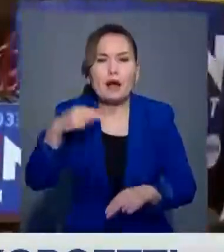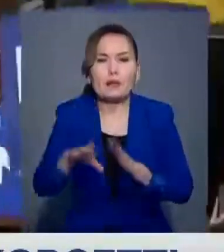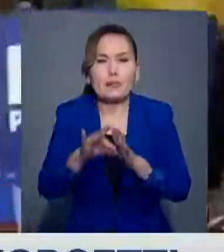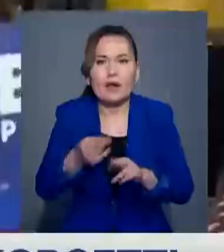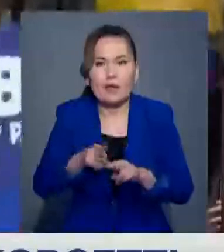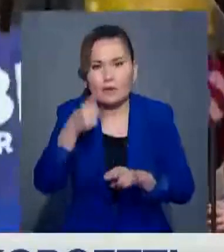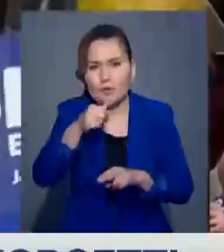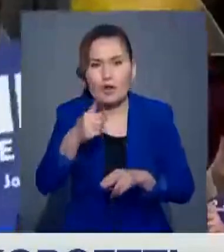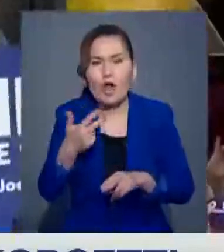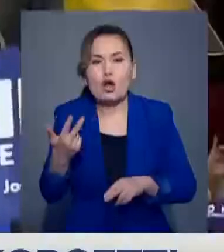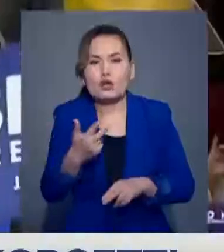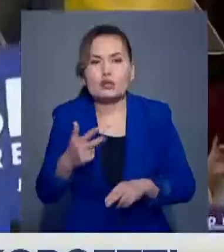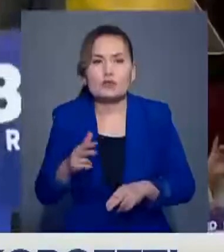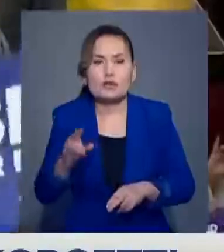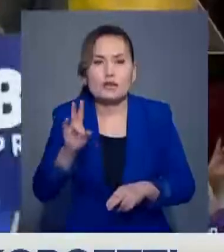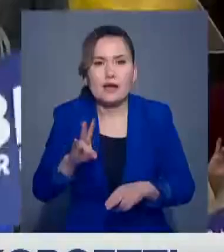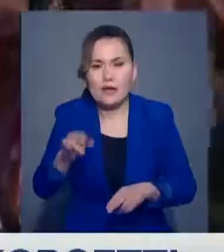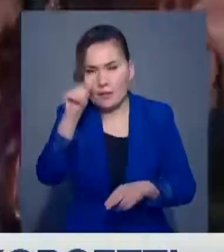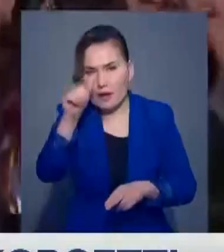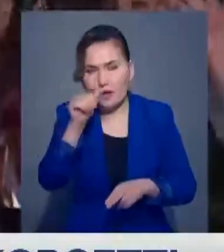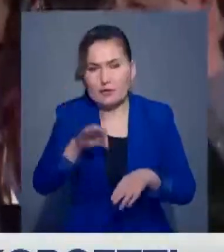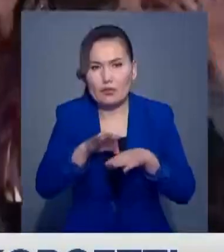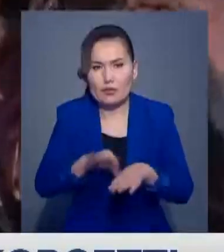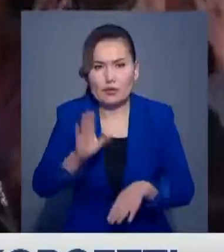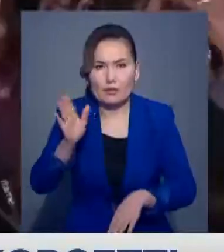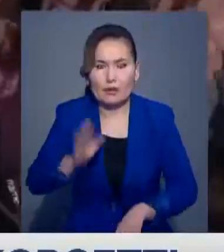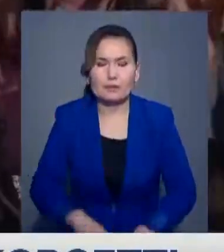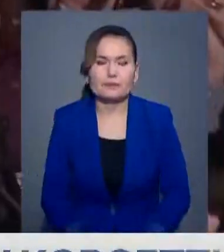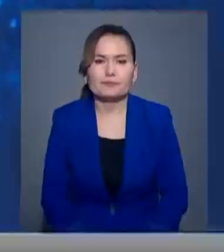сайлау байыл 3-ші қарашада өтеді.